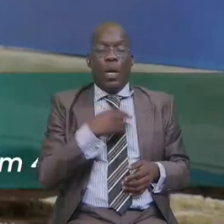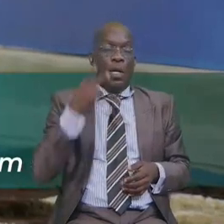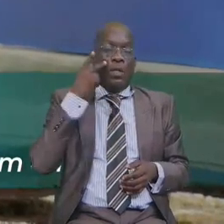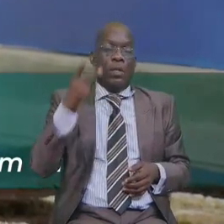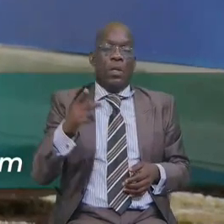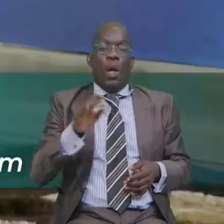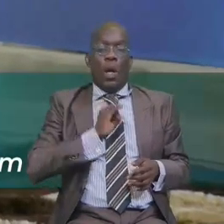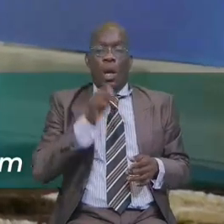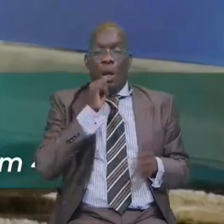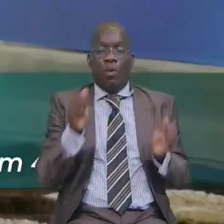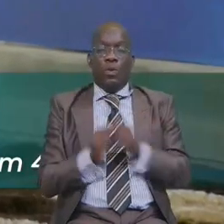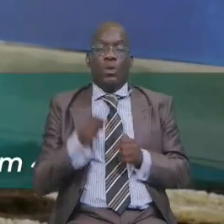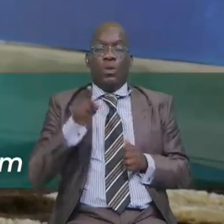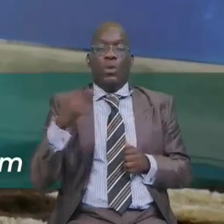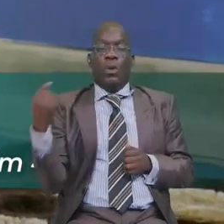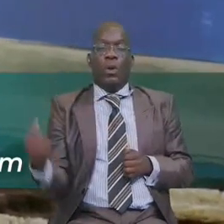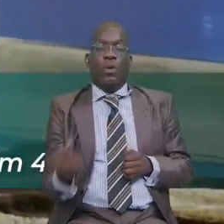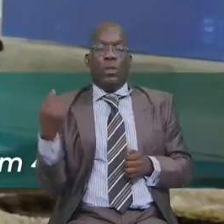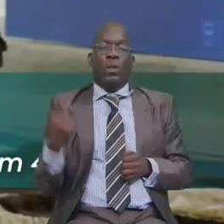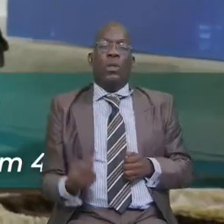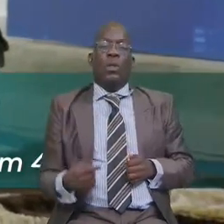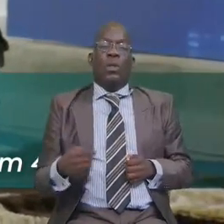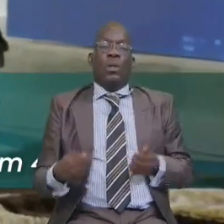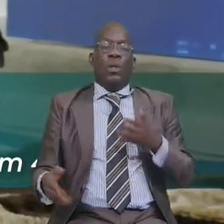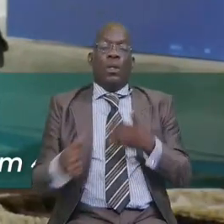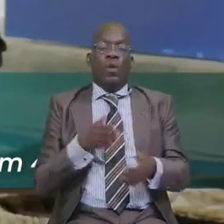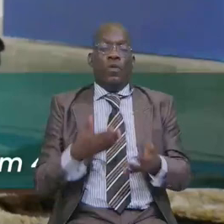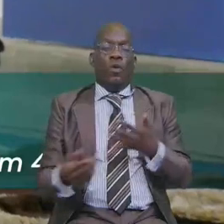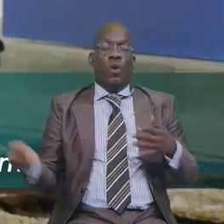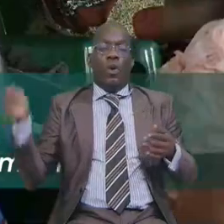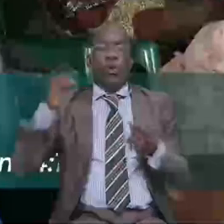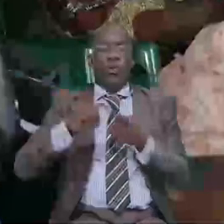je suis avec vous tous les jours jusqu'à la fin du monde.